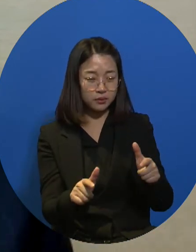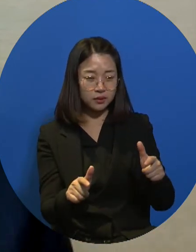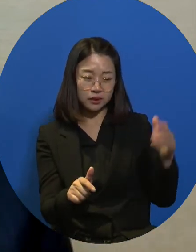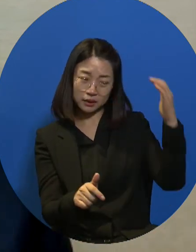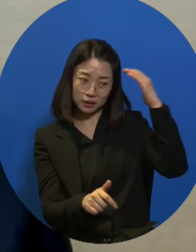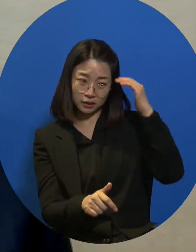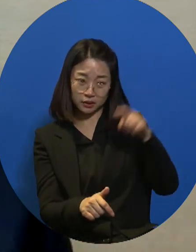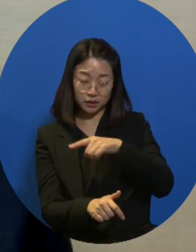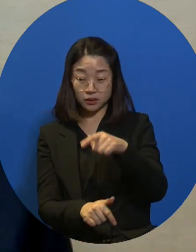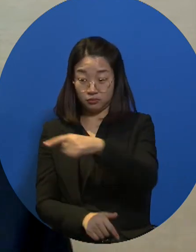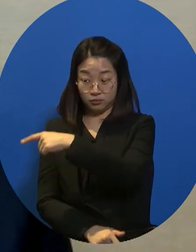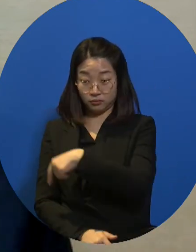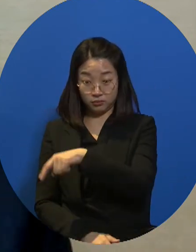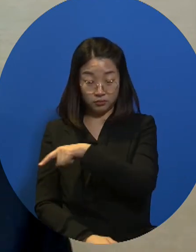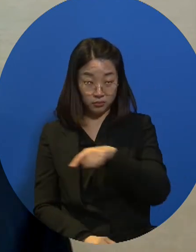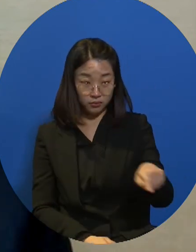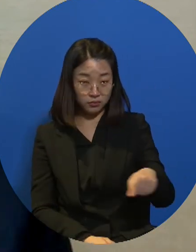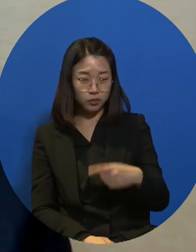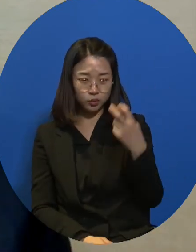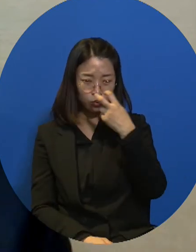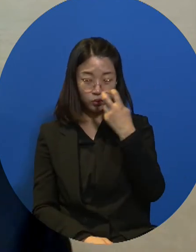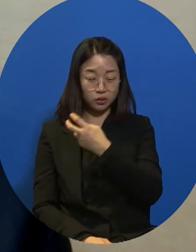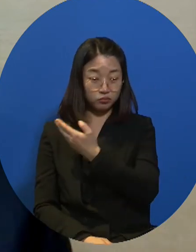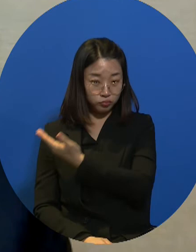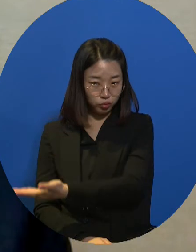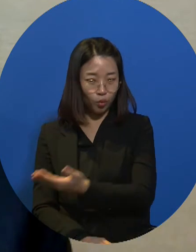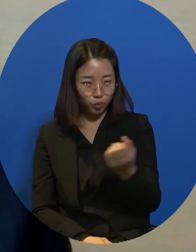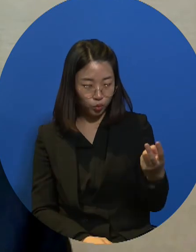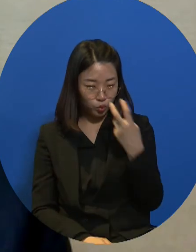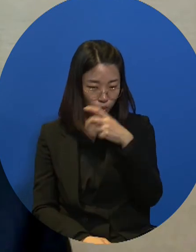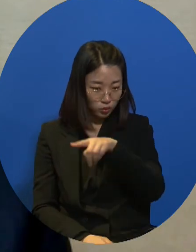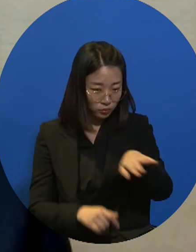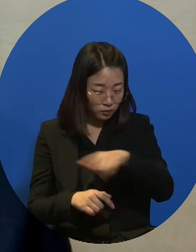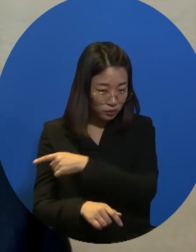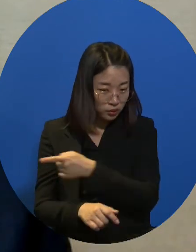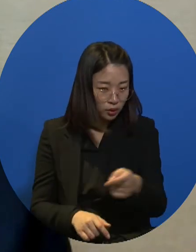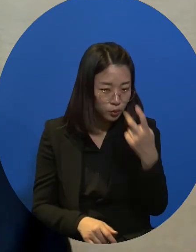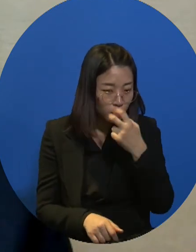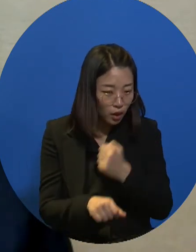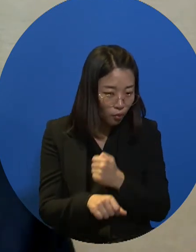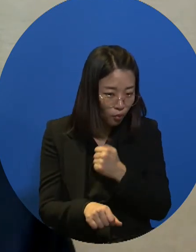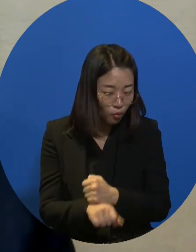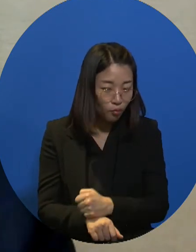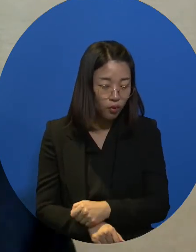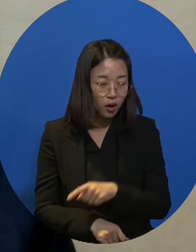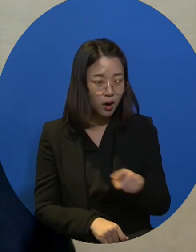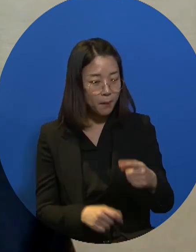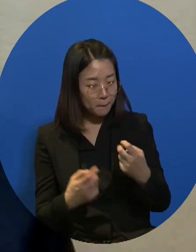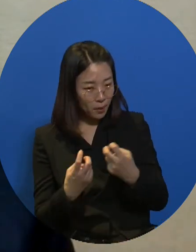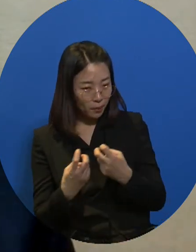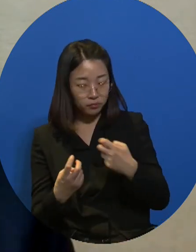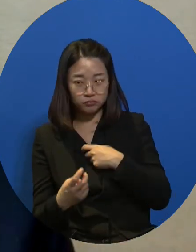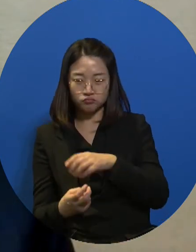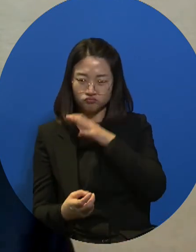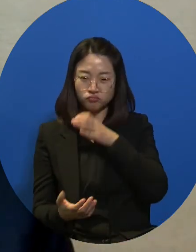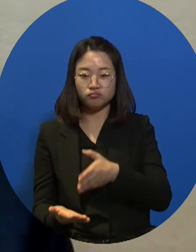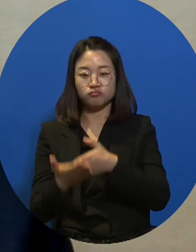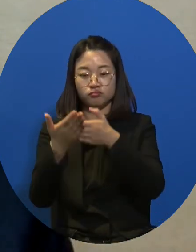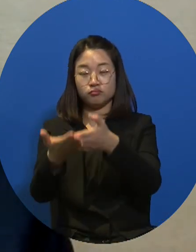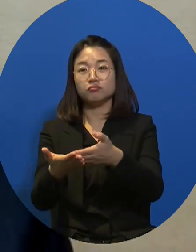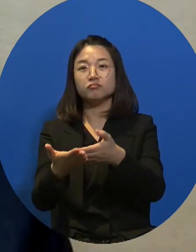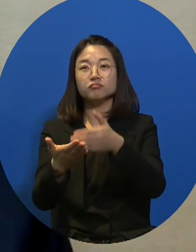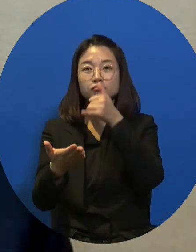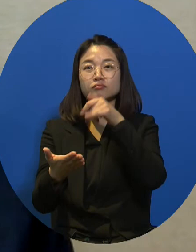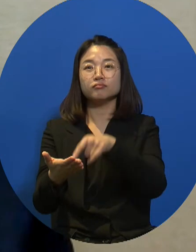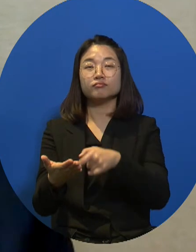당사국에 대해서 조사에 협조하고 또 해당 정보에 대한 견해를 제출할 수 있도록 요구할 수 있도록 그렇게 규정하고